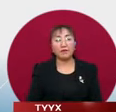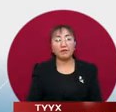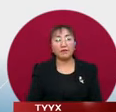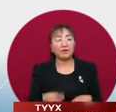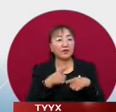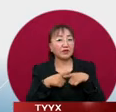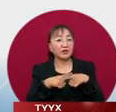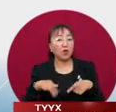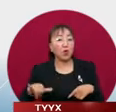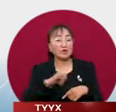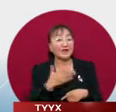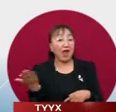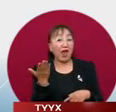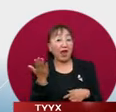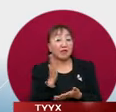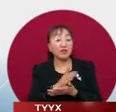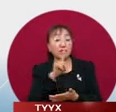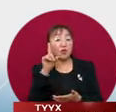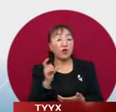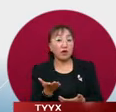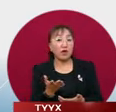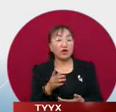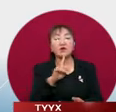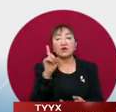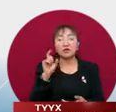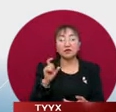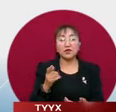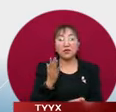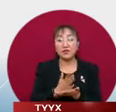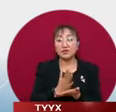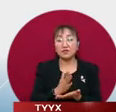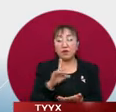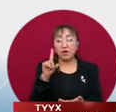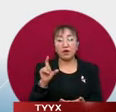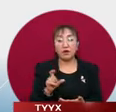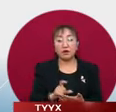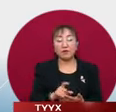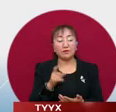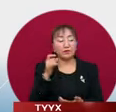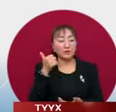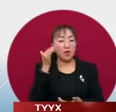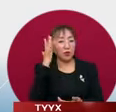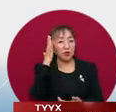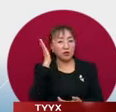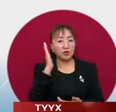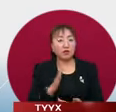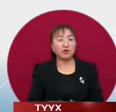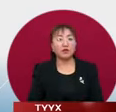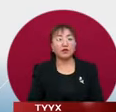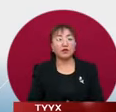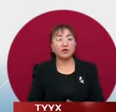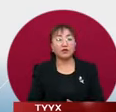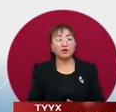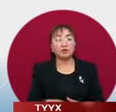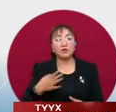Грек улс нь хаана оршдог юм бол, хизээ оршин тогтнож байсан юм бол сайн бодоорой.